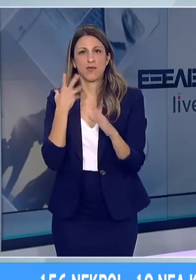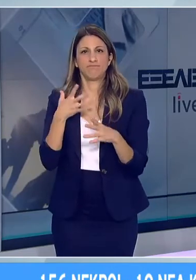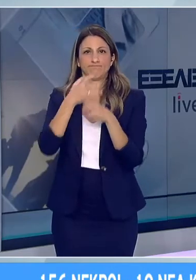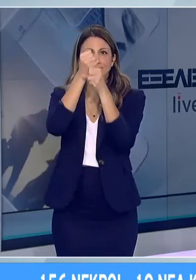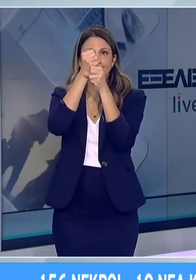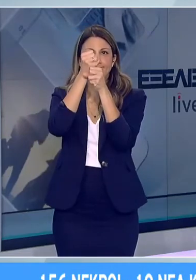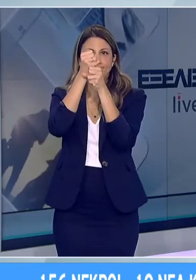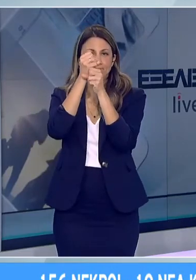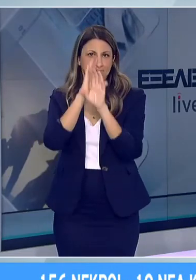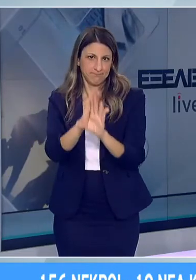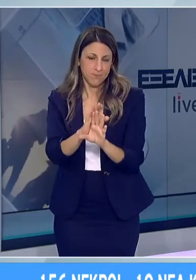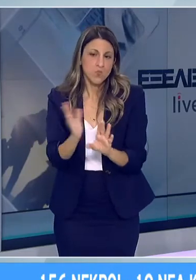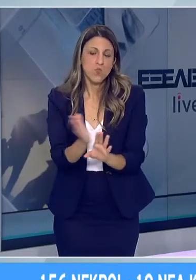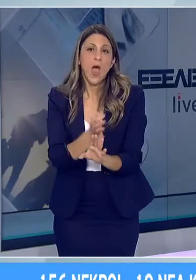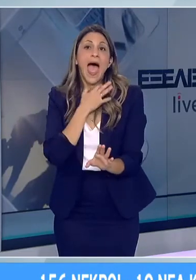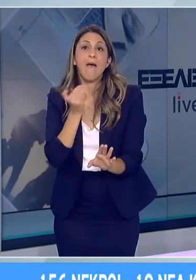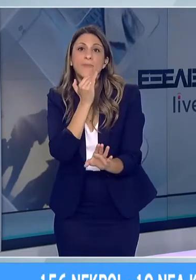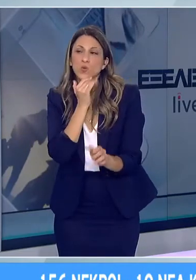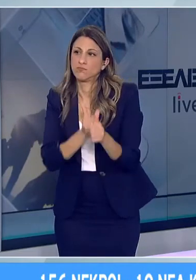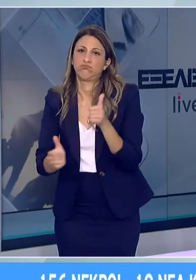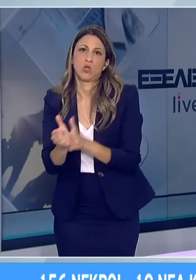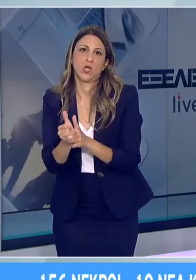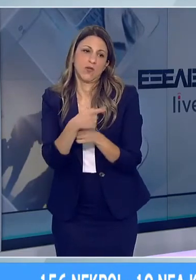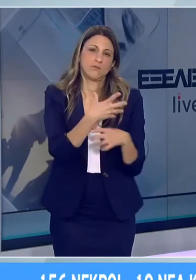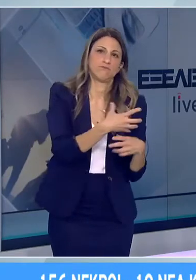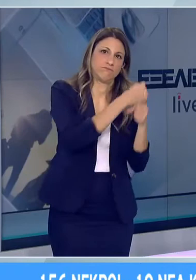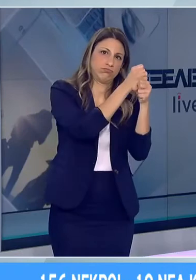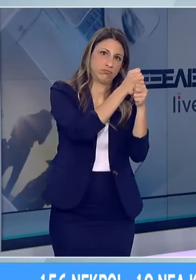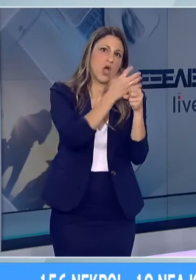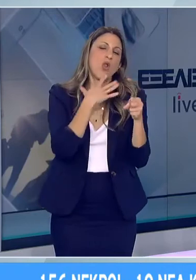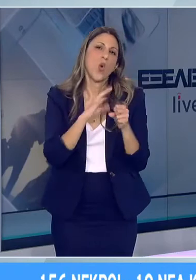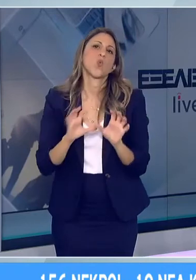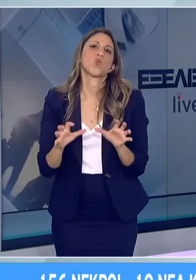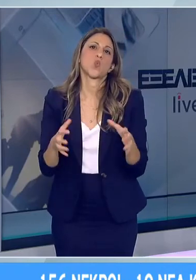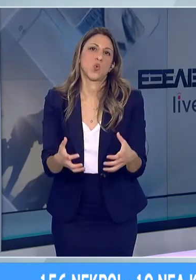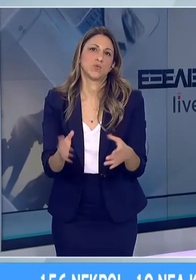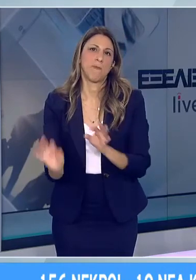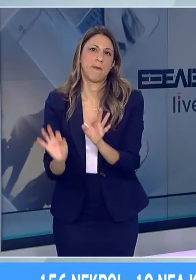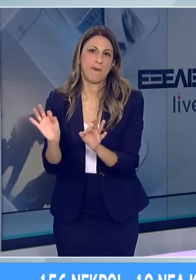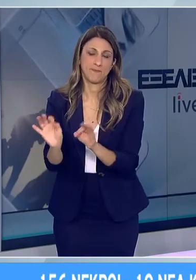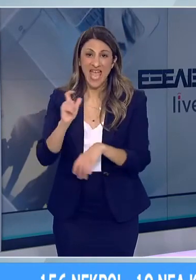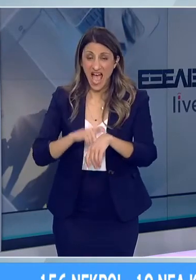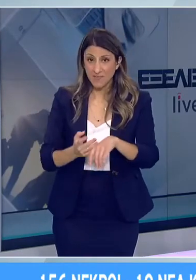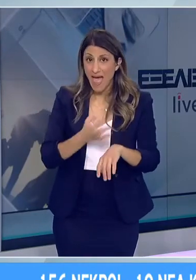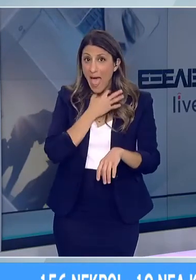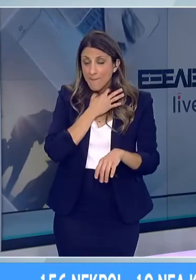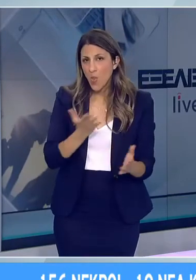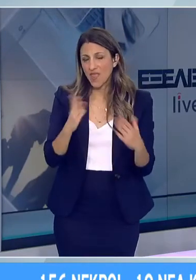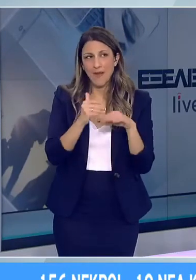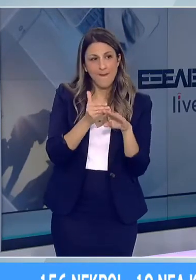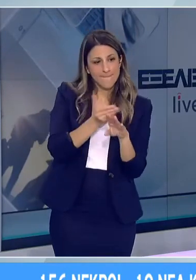και αντιμετώπιζαν μόνο τα επείγοντα περιστατικά. Επομένως, δεν υπήρξε επείγον περιστατικό ούτε